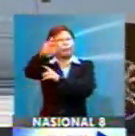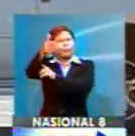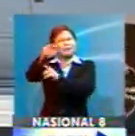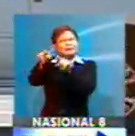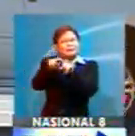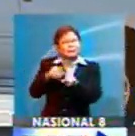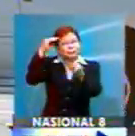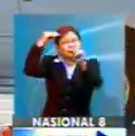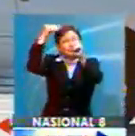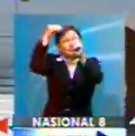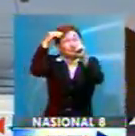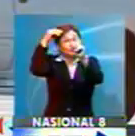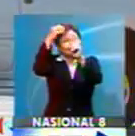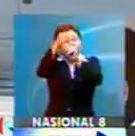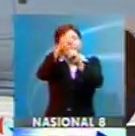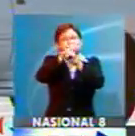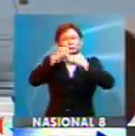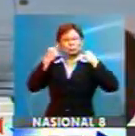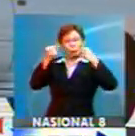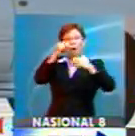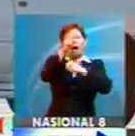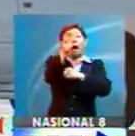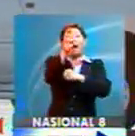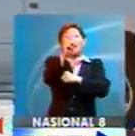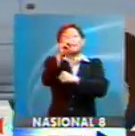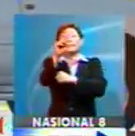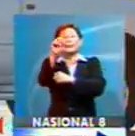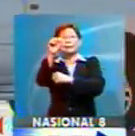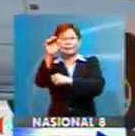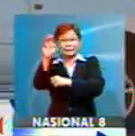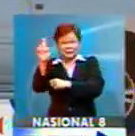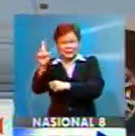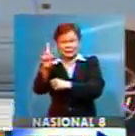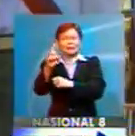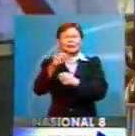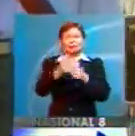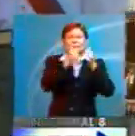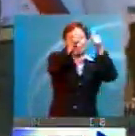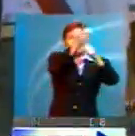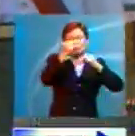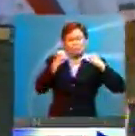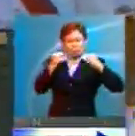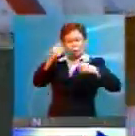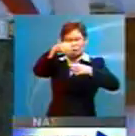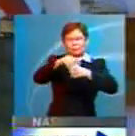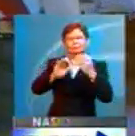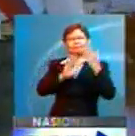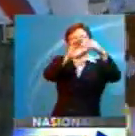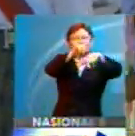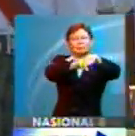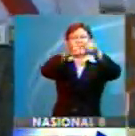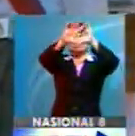sejajar visi memperkasakan RAMD sebagai organisasi yang berdaya saing unggul dan kukuh dalam menghadapi